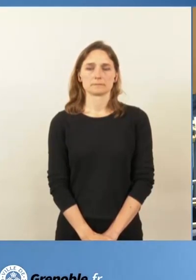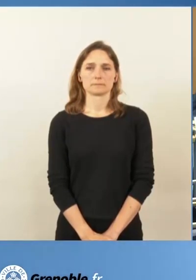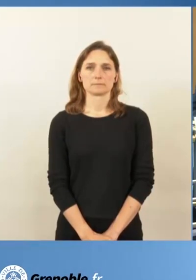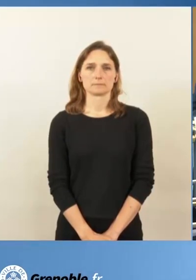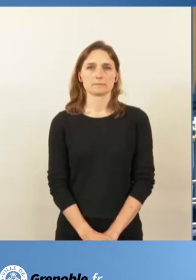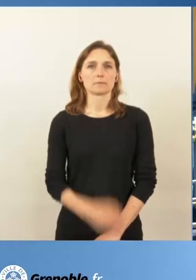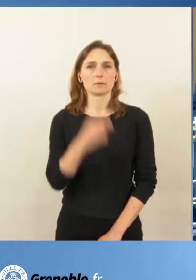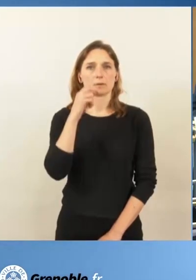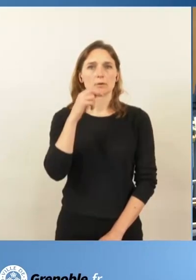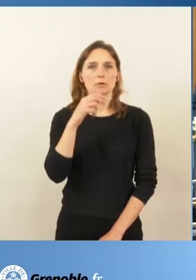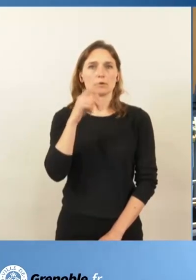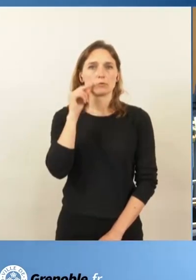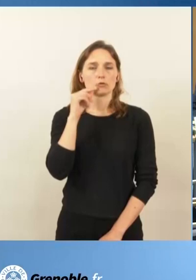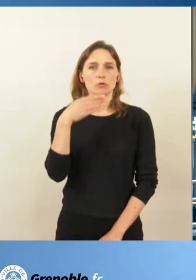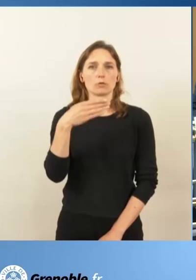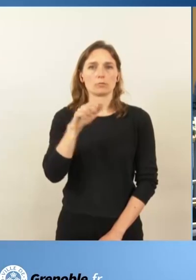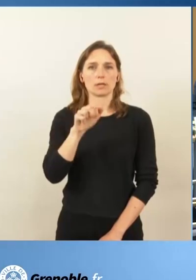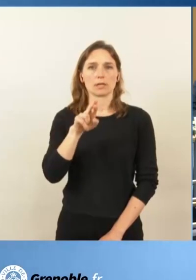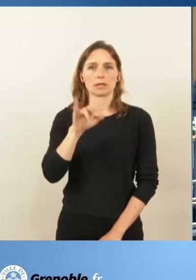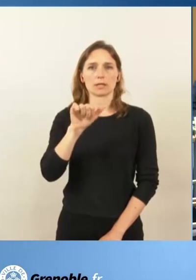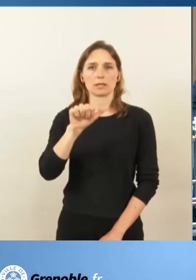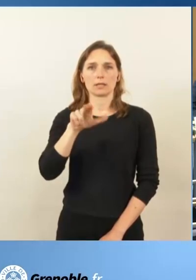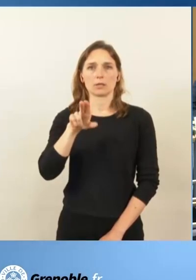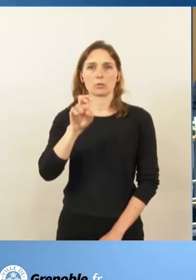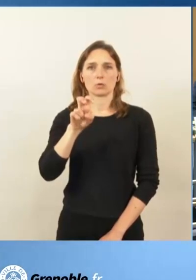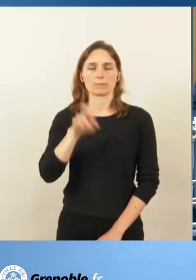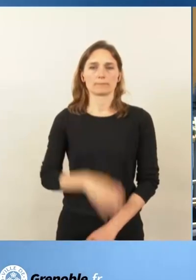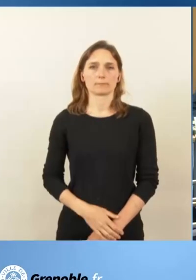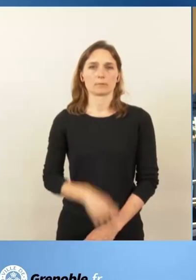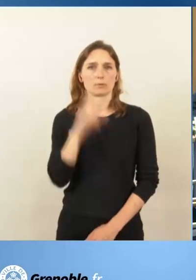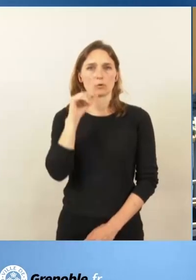pierre Mériot Yann